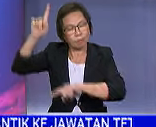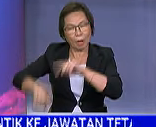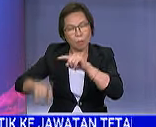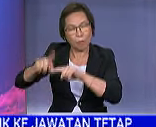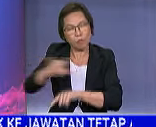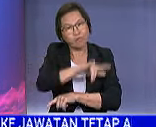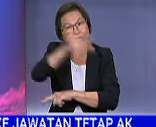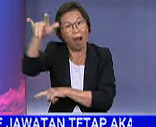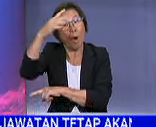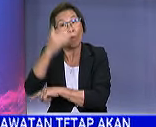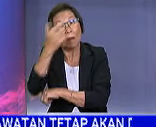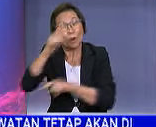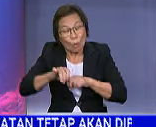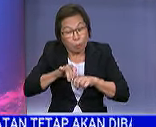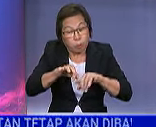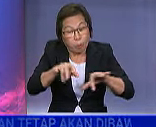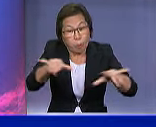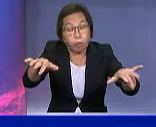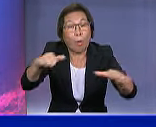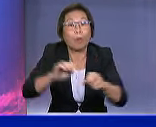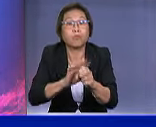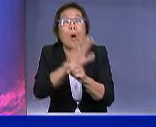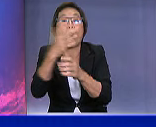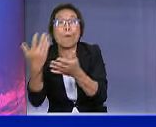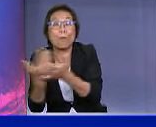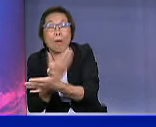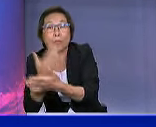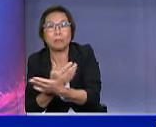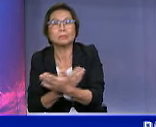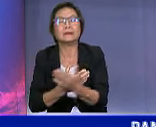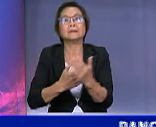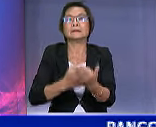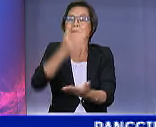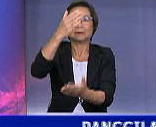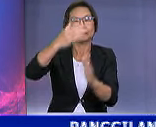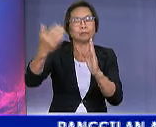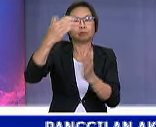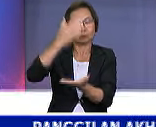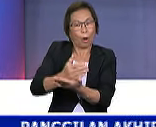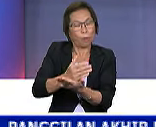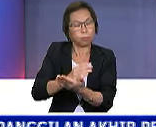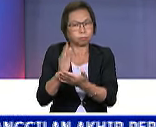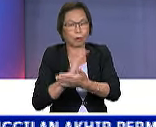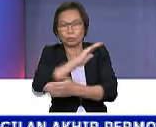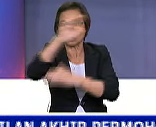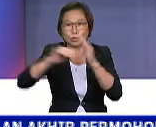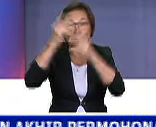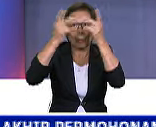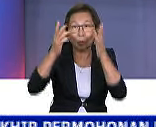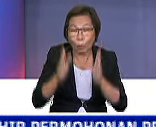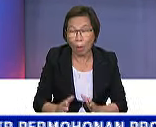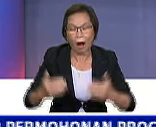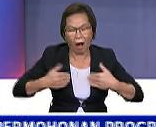mereka susulan penularan varian baharu. Sekatan sementara turut dilaksana kepada semua pengembara yang